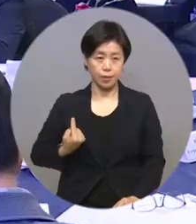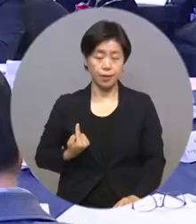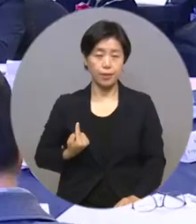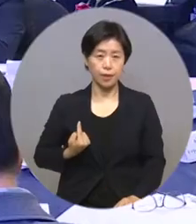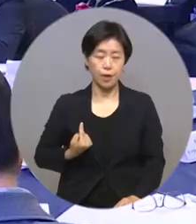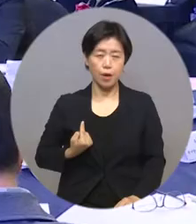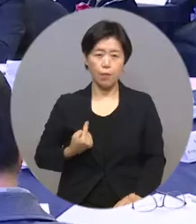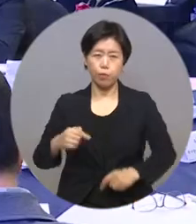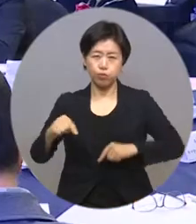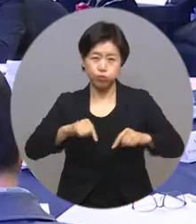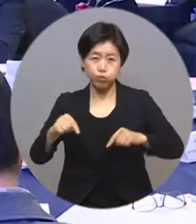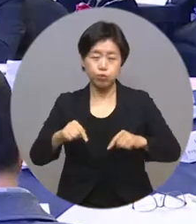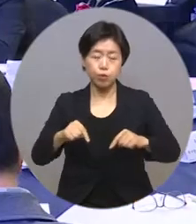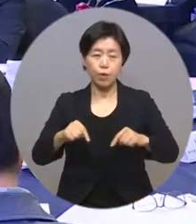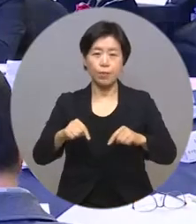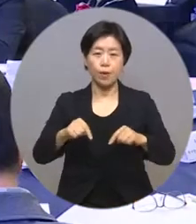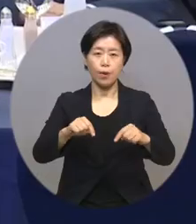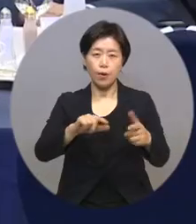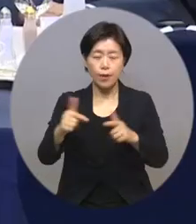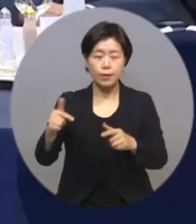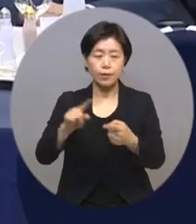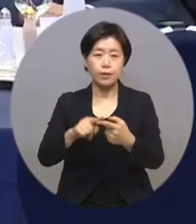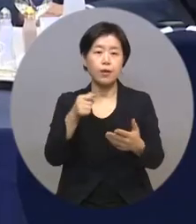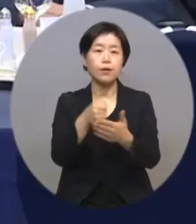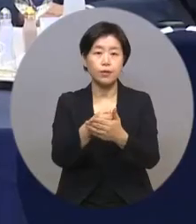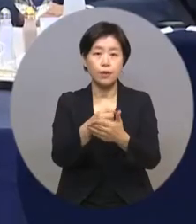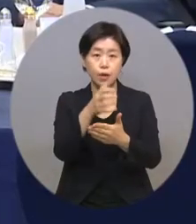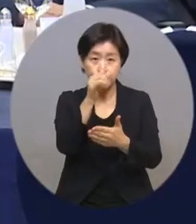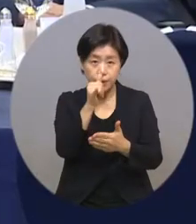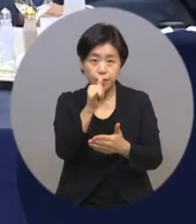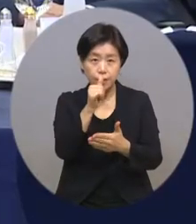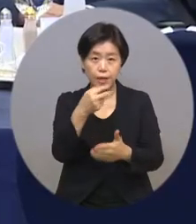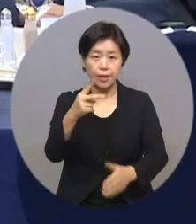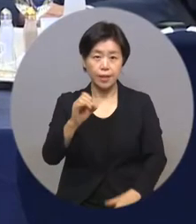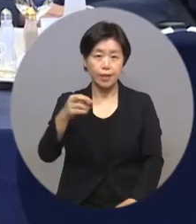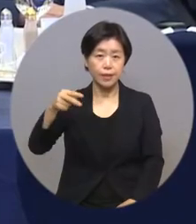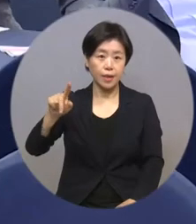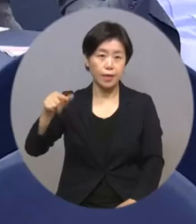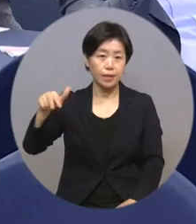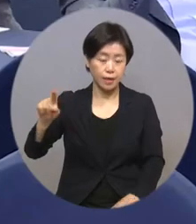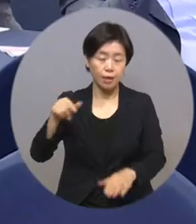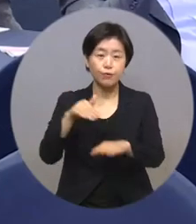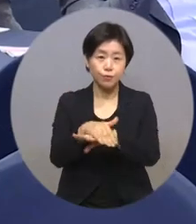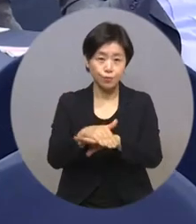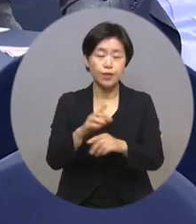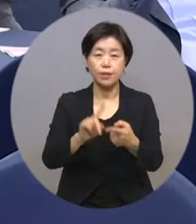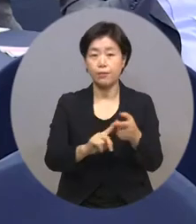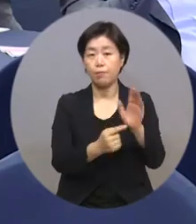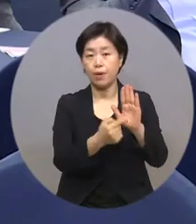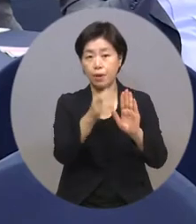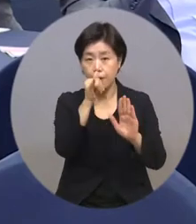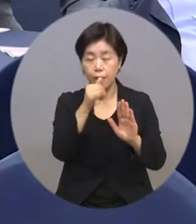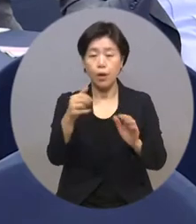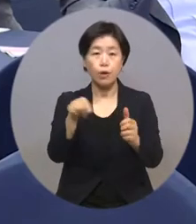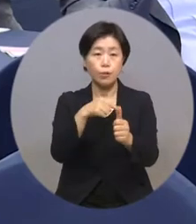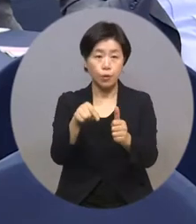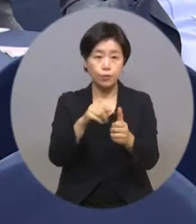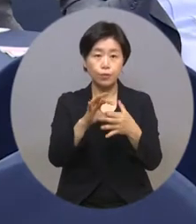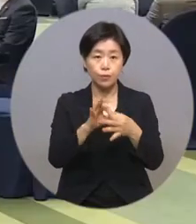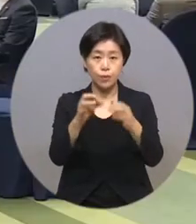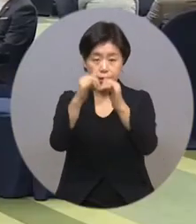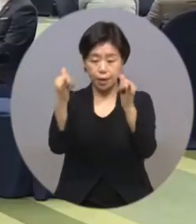정책 결정에 참여하는 장애인 당사자주의를 강조해 왔습니다. 이를 통해 교육을 통한 사회 참여 토대를